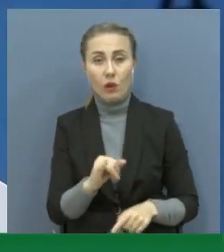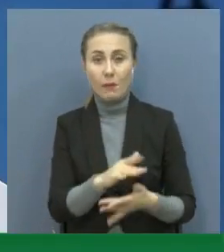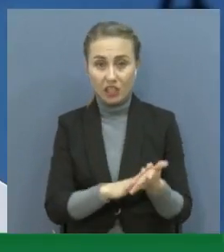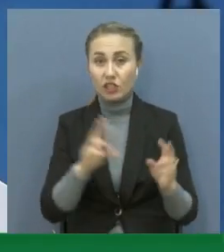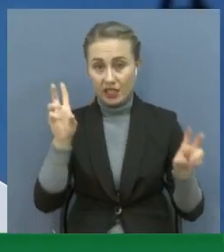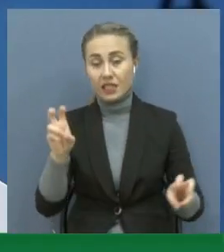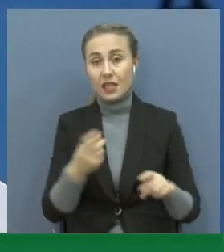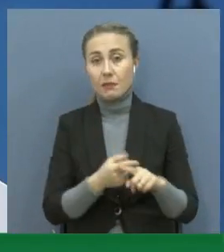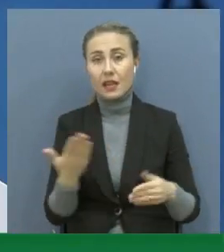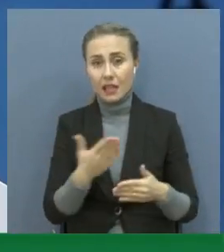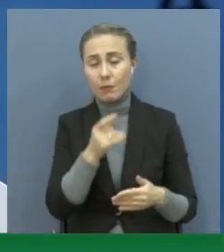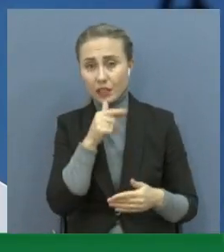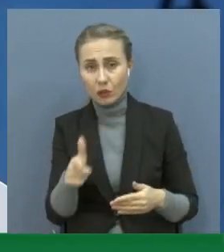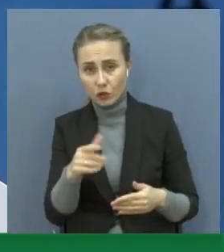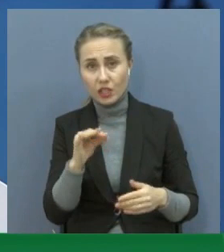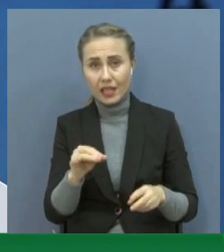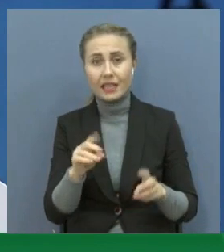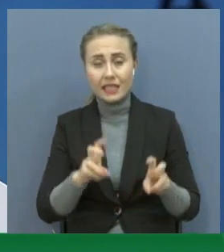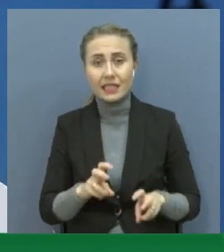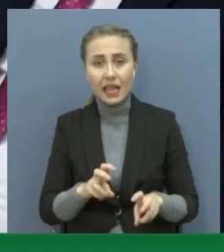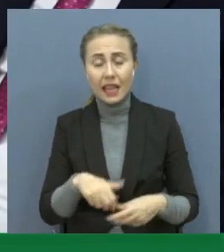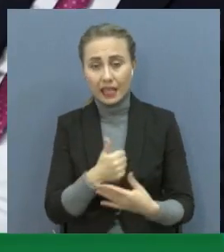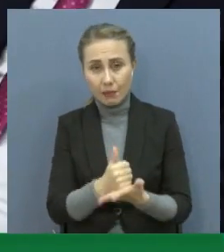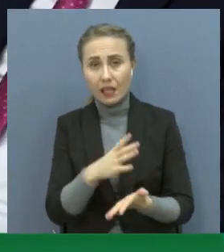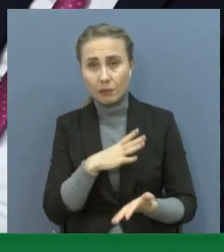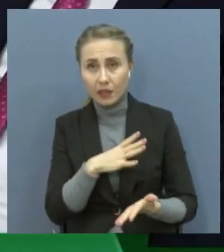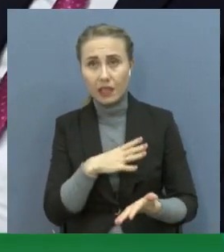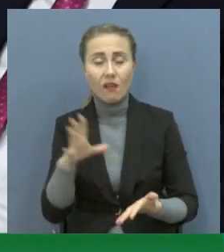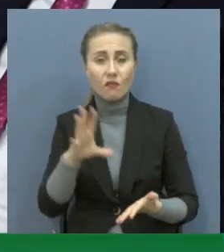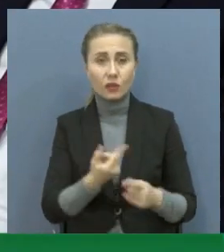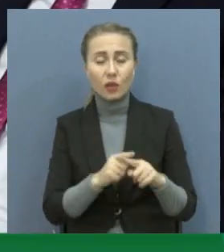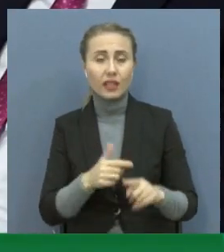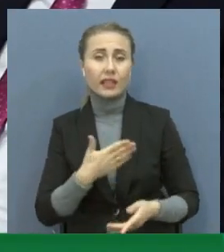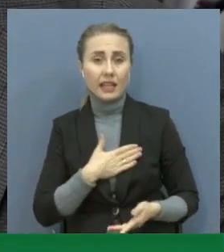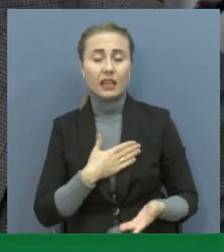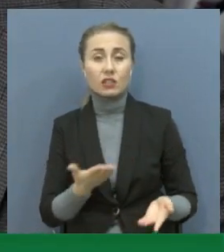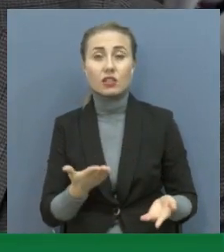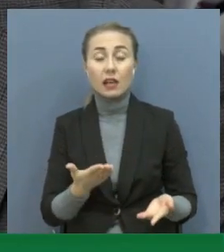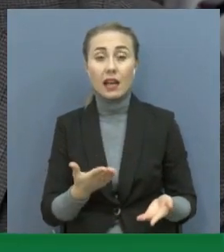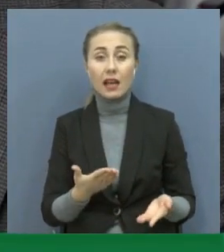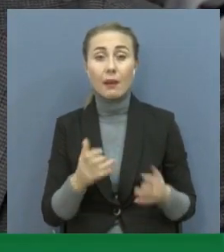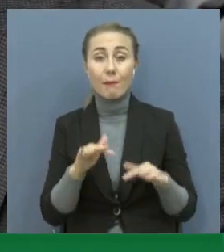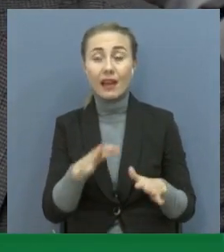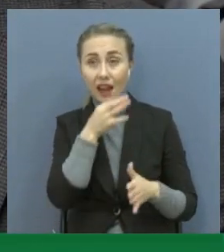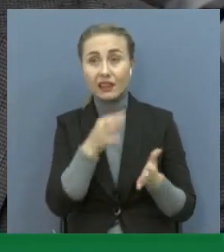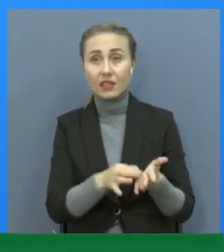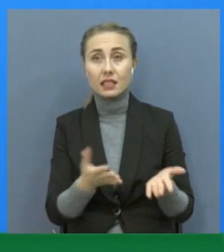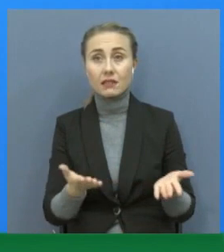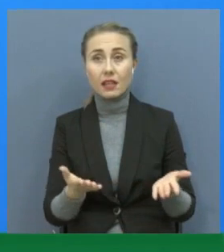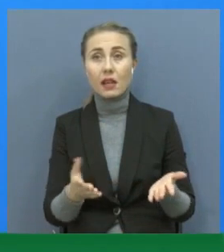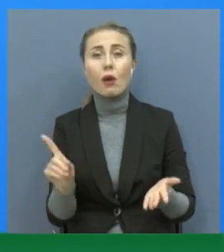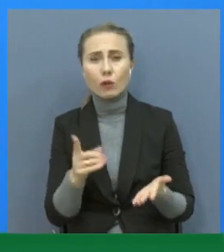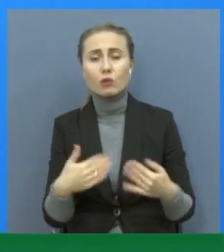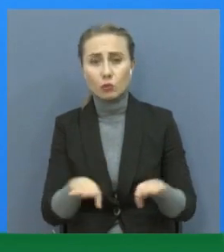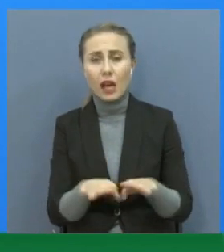которую мы сегодня и по текущим, и заседание Акимата у нас было. Все это вот наша мера ответственности. Почему